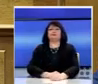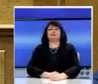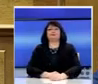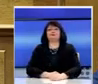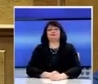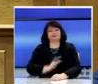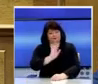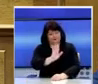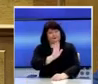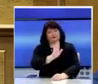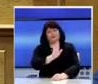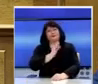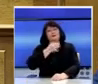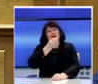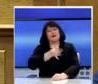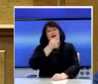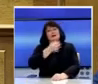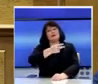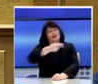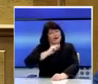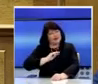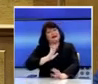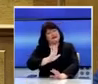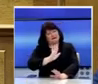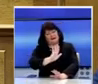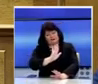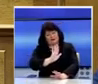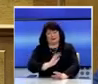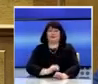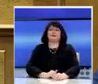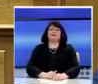Θα τα πούμε αυτά. Θα έχετε τη δυνατότητα να απαντήσετε.